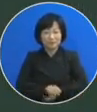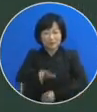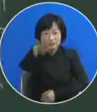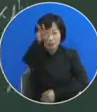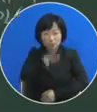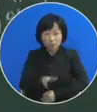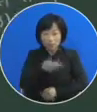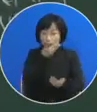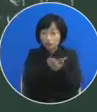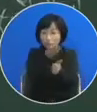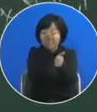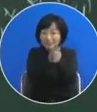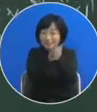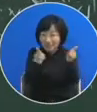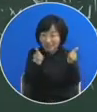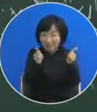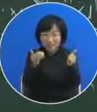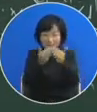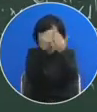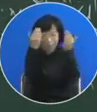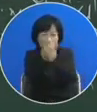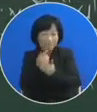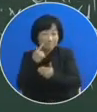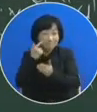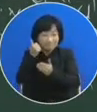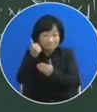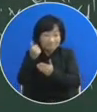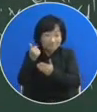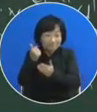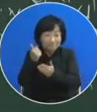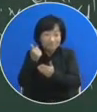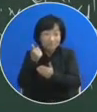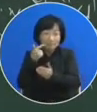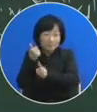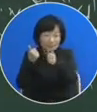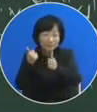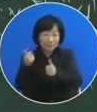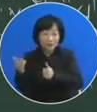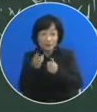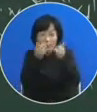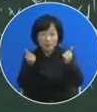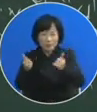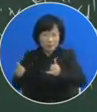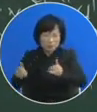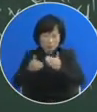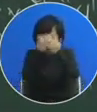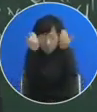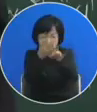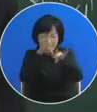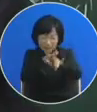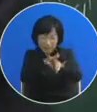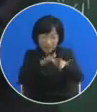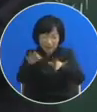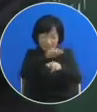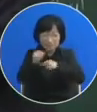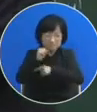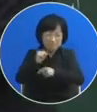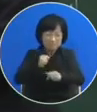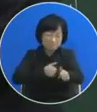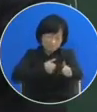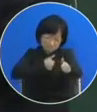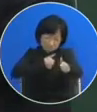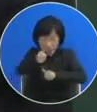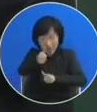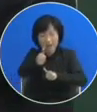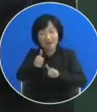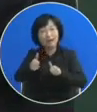모든 성도님들은 경제, 흑암 경제 이기는 축복 받으시길 바랍니다. Our church officers and believers of the nation of the world, may you begin the blessing of